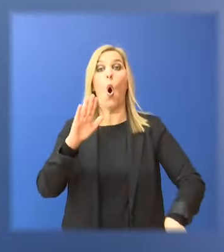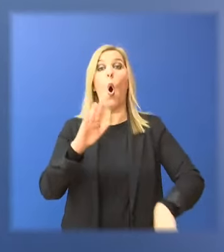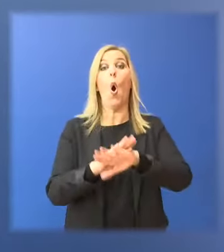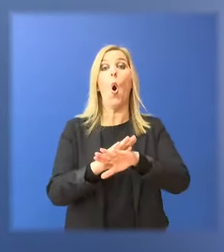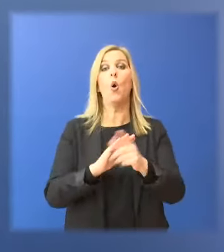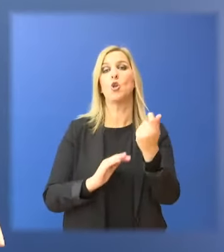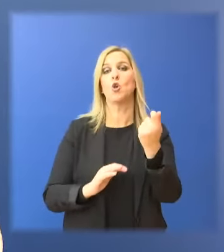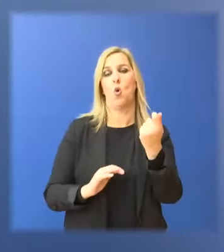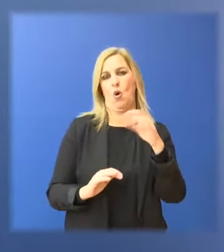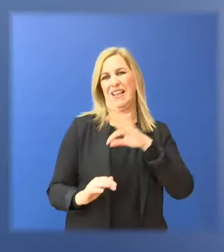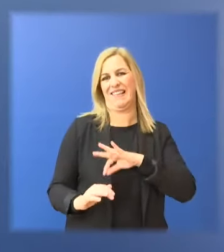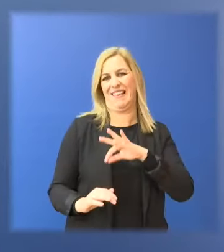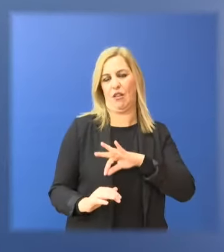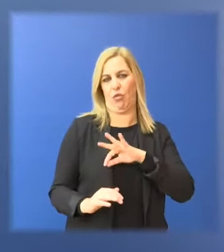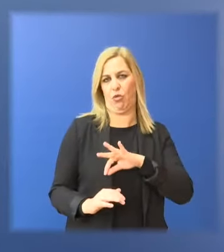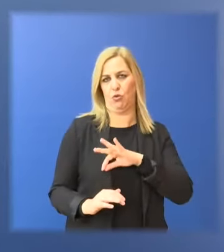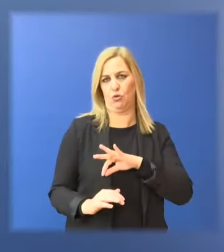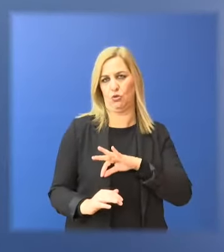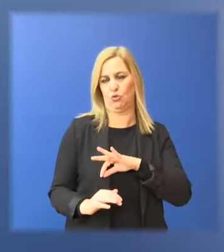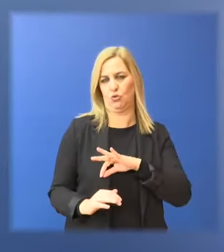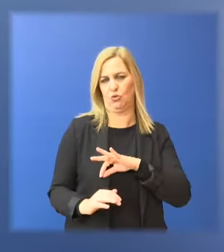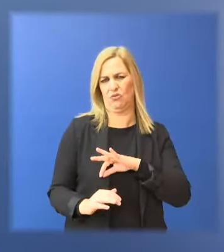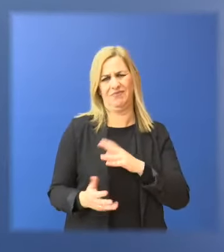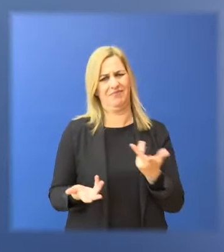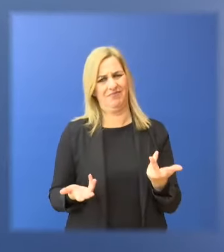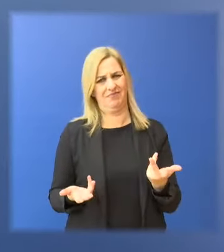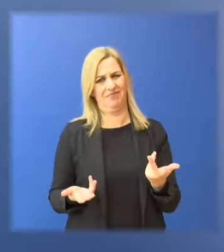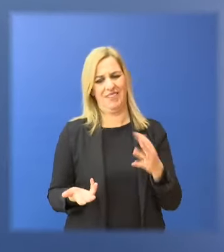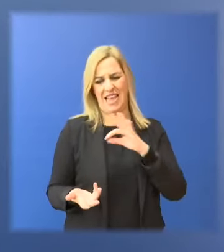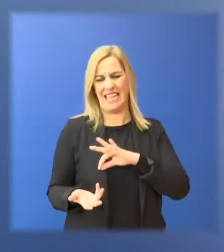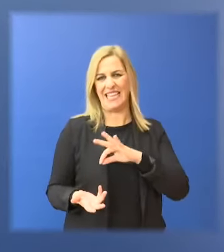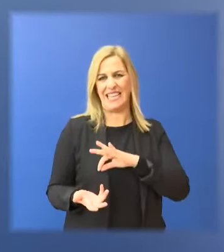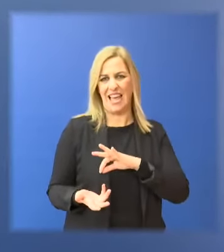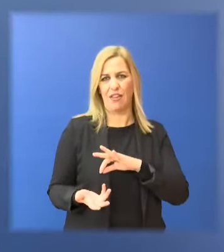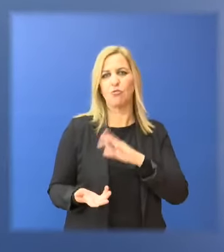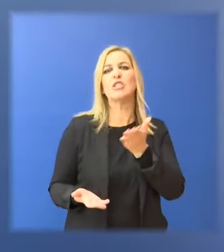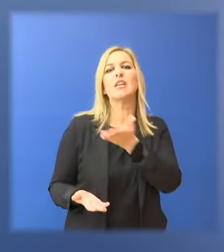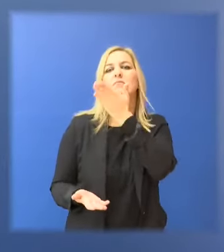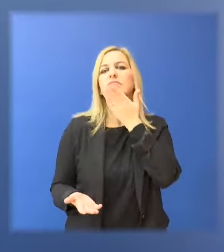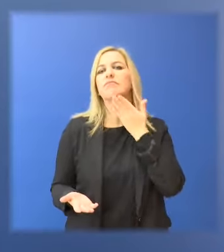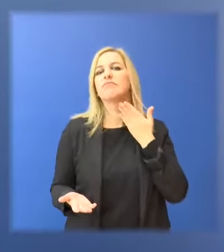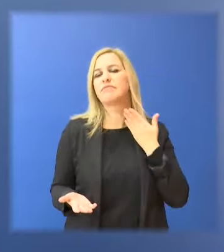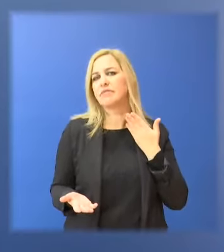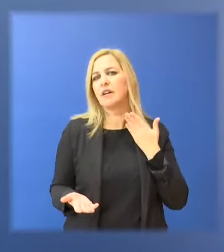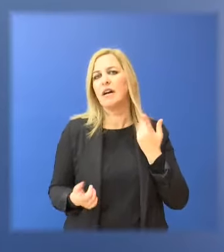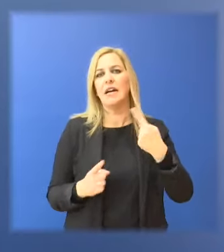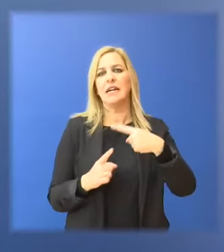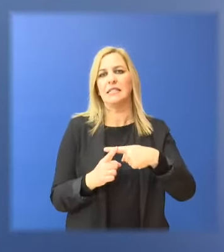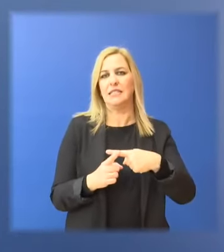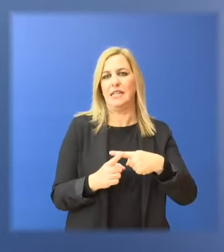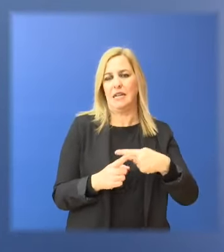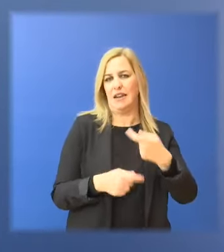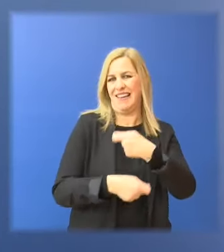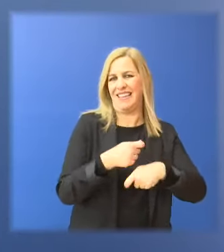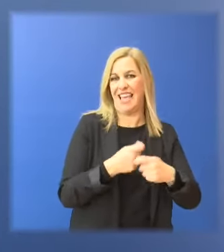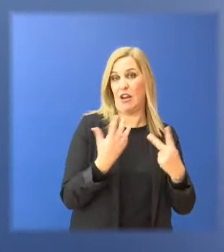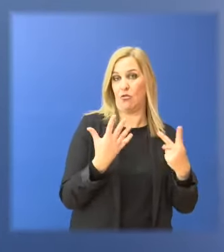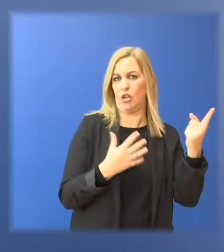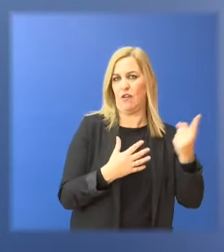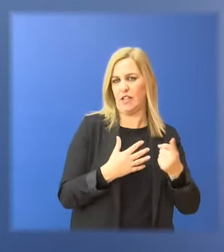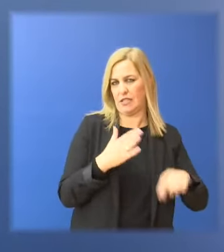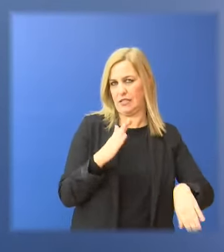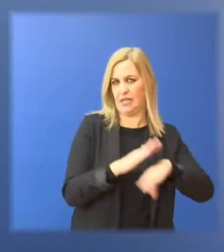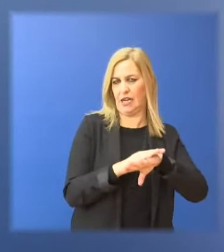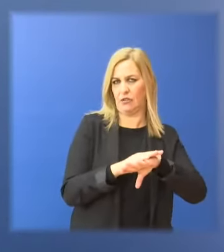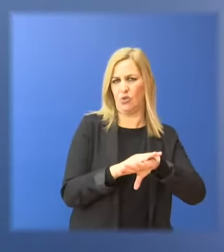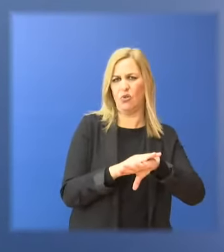μεικτό περιθώριο κέρδους, το οποίο περιθώριο κέρδους είναι το άρθρημα του λειτουργικού κόστους και του εμπορικού κέρδους μέχρι το 7%,